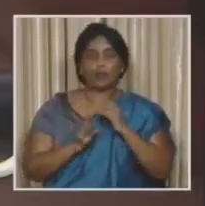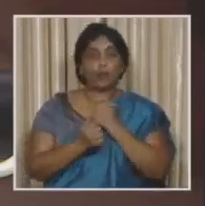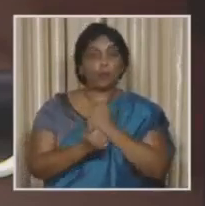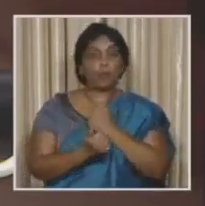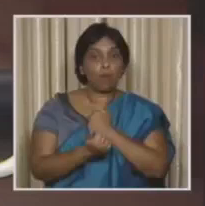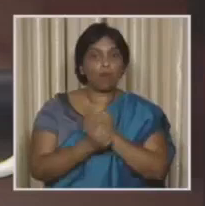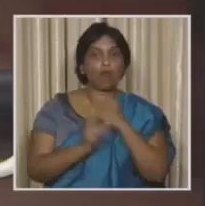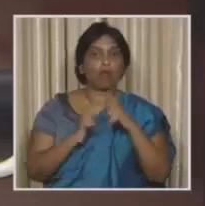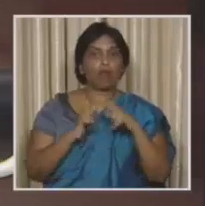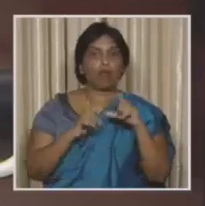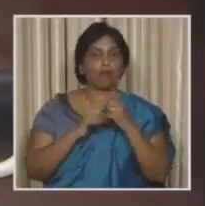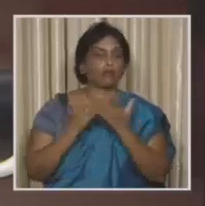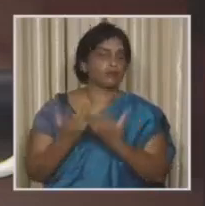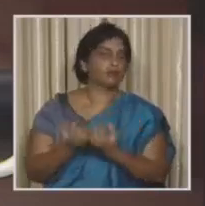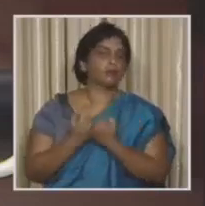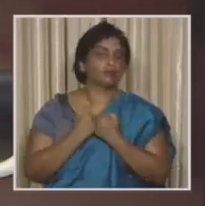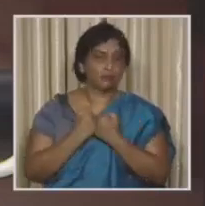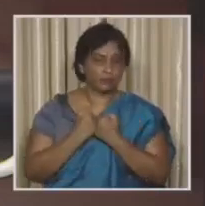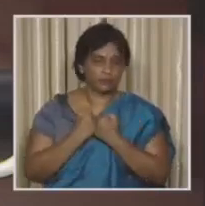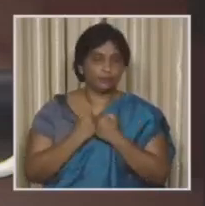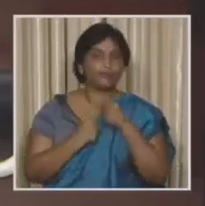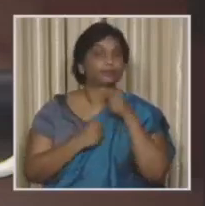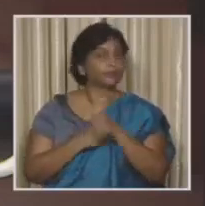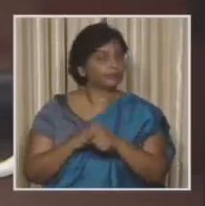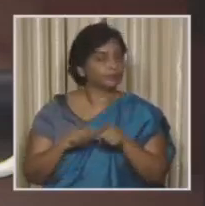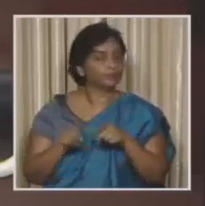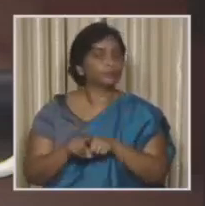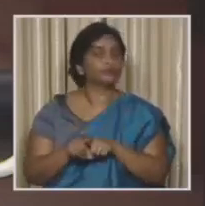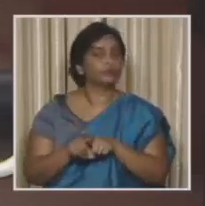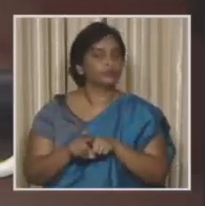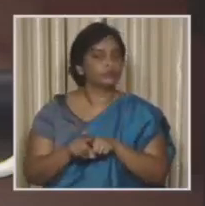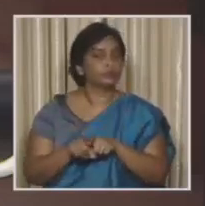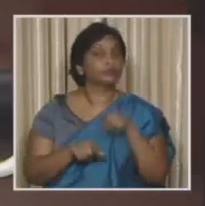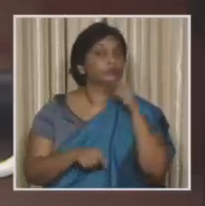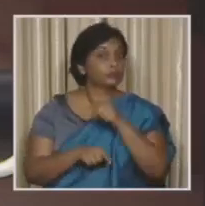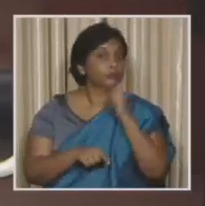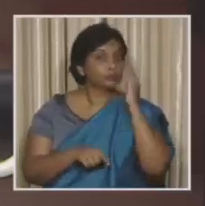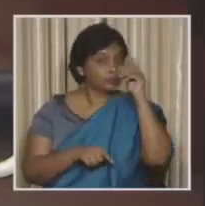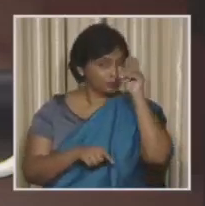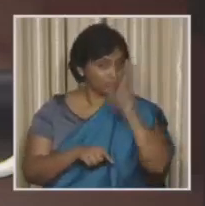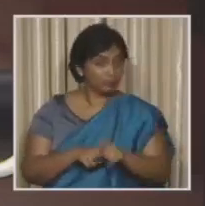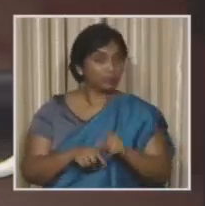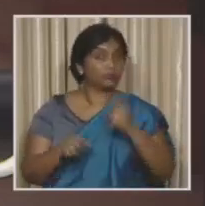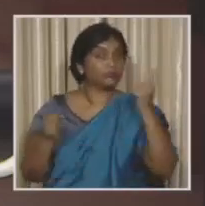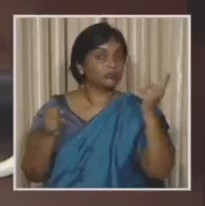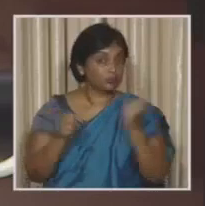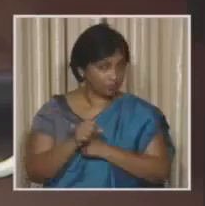පොලිසිය විසින් හැඳුනුම්පත ලබා දෙනවා. එහෙමනම් එය